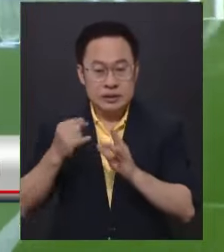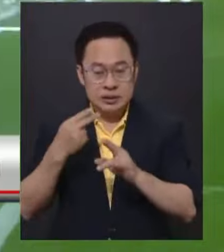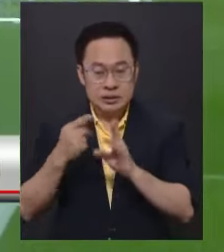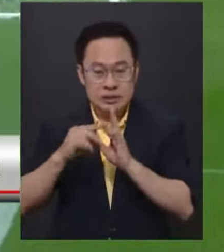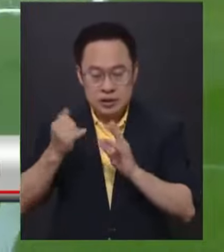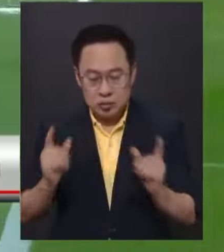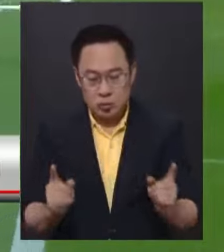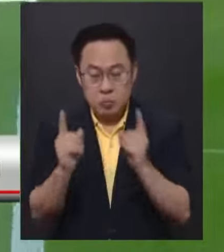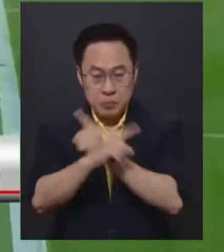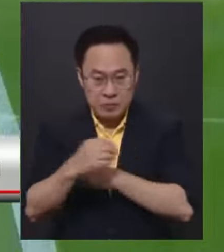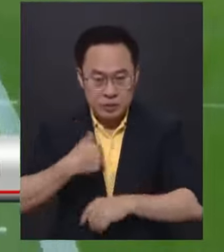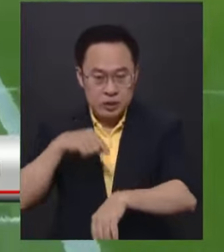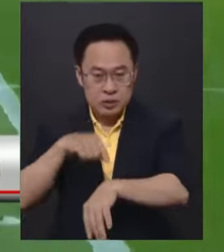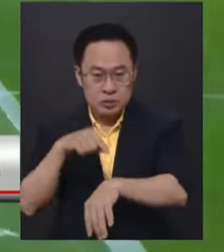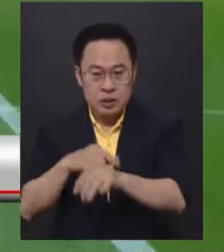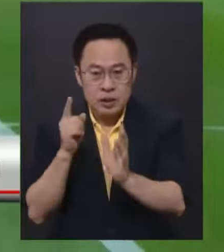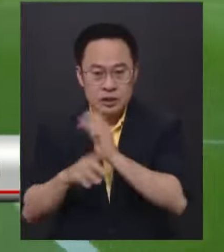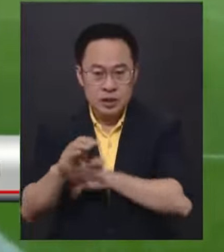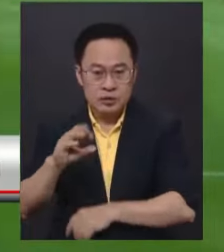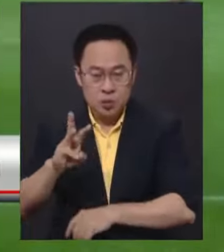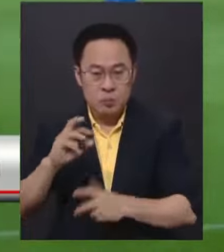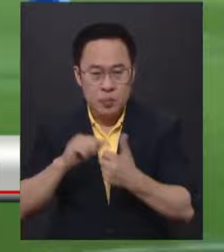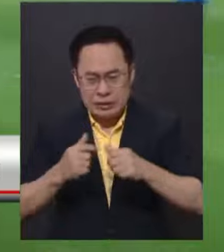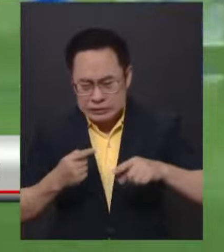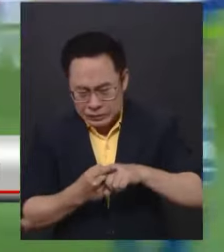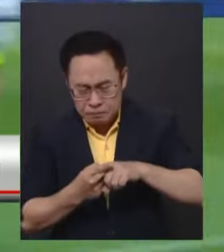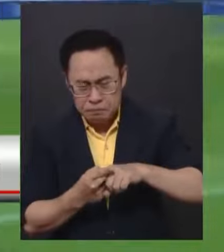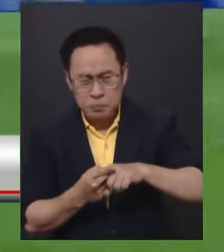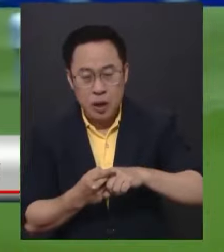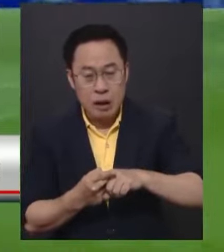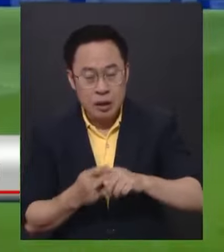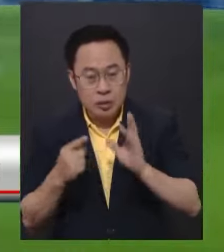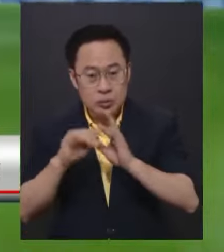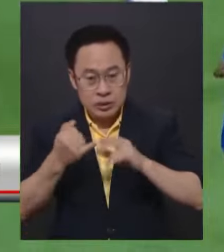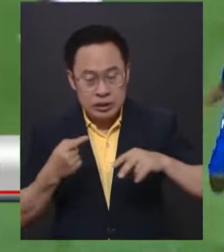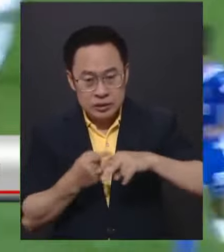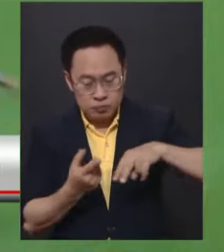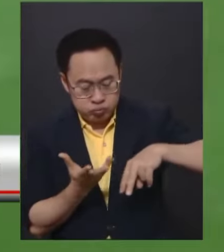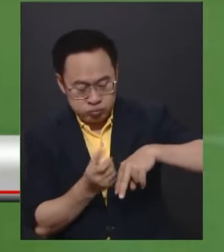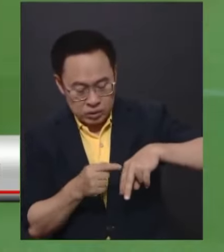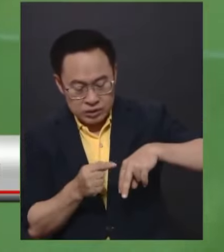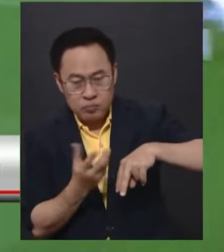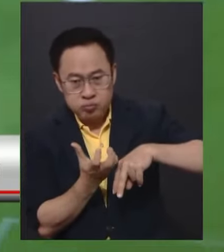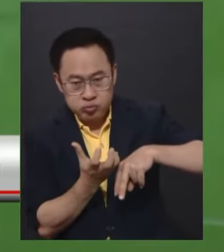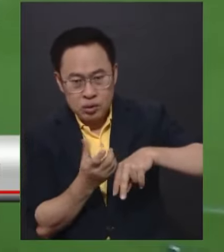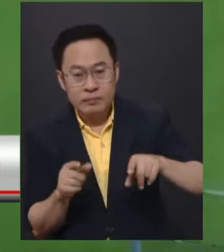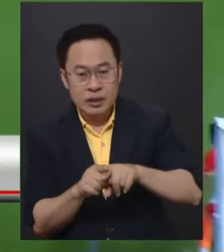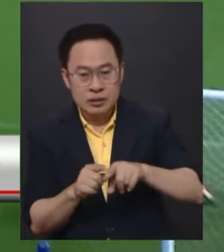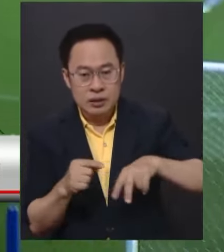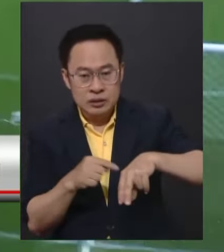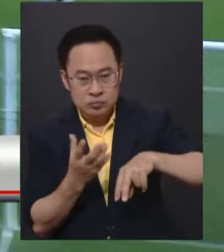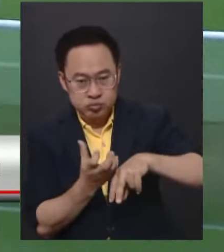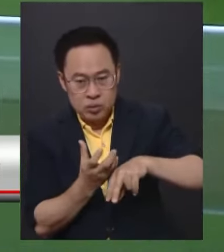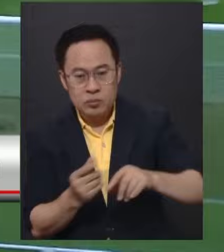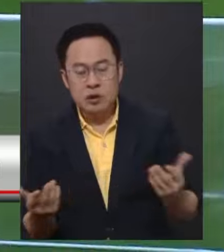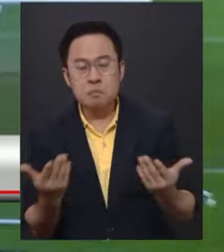เปลี่ยนตัวออกนาที56ของเกมเนื่องจากมีอาการบาดเจ็บแล้วเจ็บบริเวณโคนขาหนีบด้วย ซึ่งปกติแล้วถ้าเจ็บแบบ